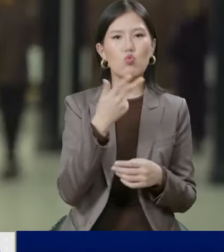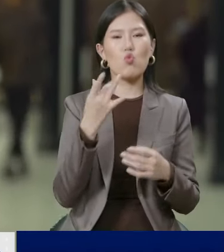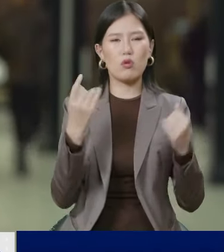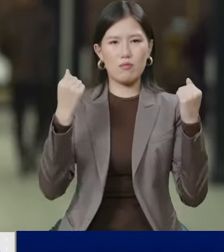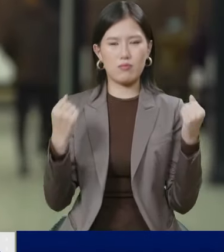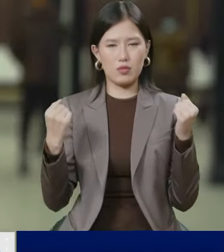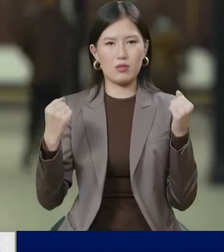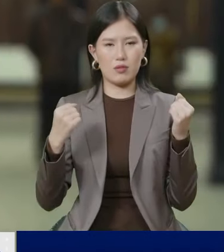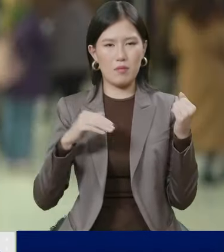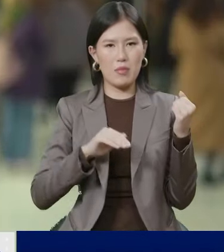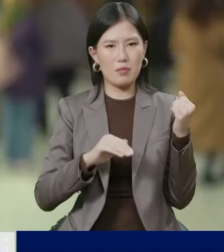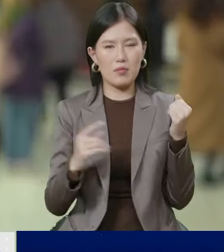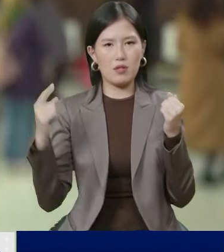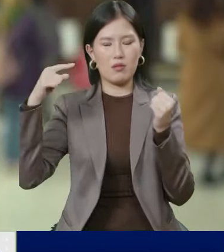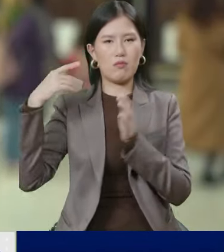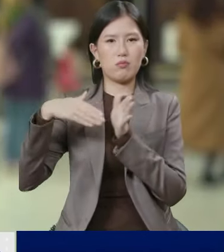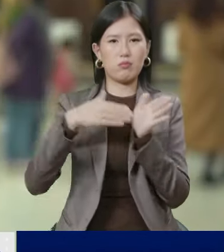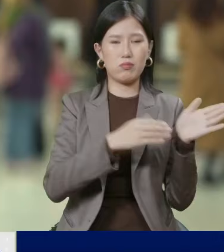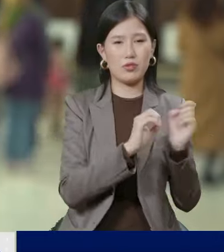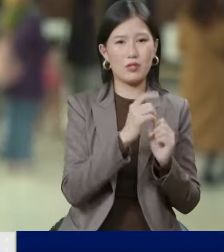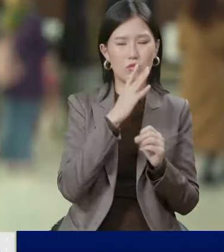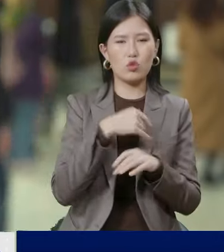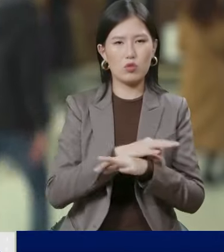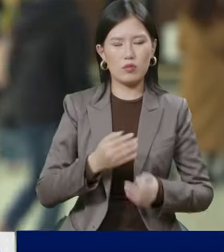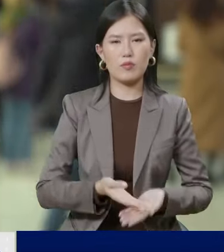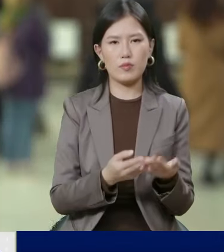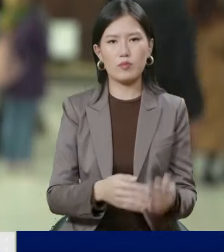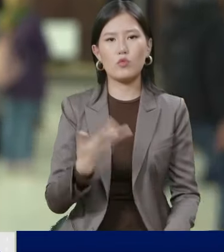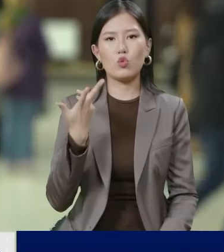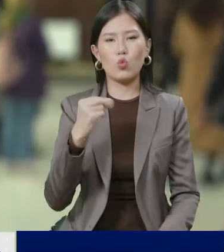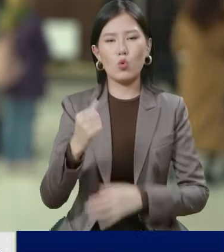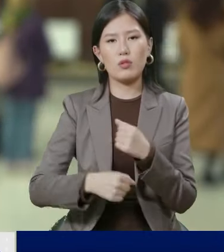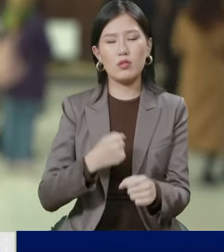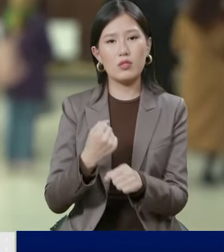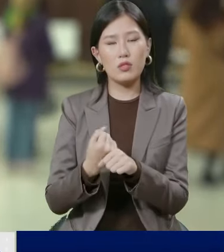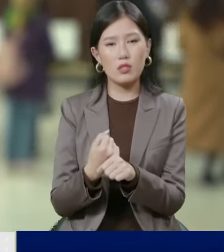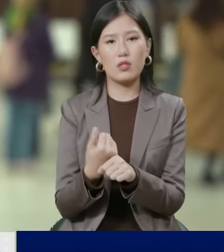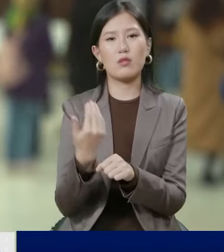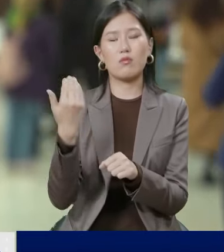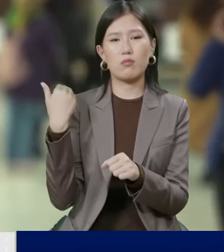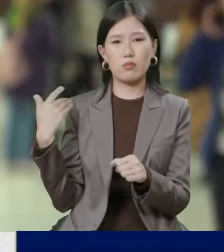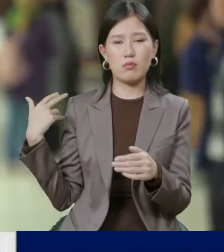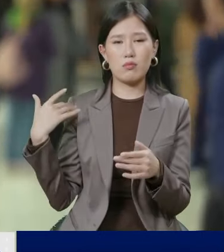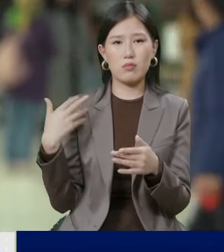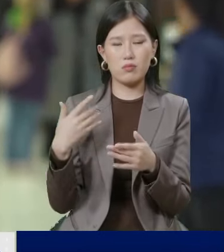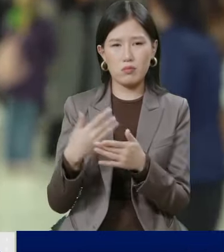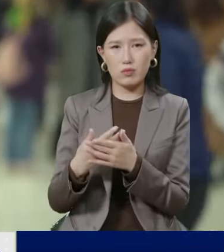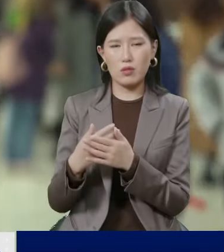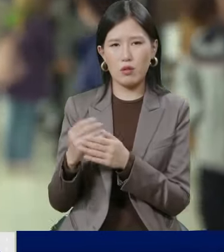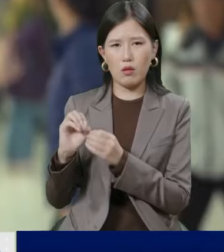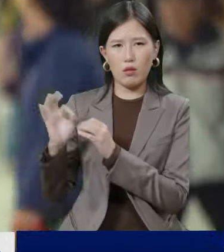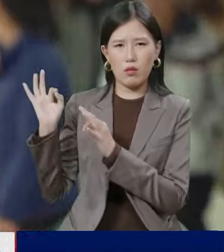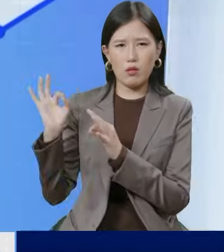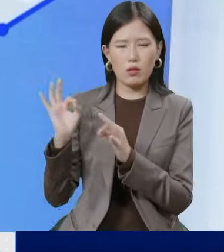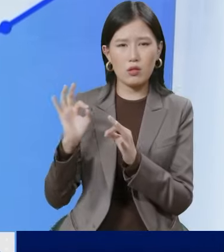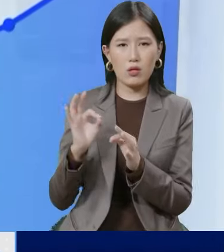төслүүдийг аягүй дэмжиж байгаа. Сүүлийн 30 жил хийдэг олон олон асуудлуудыг бол сүүлийн 1 жил дотор бол